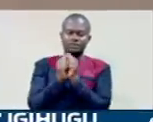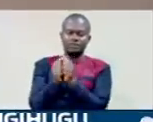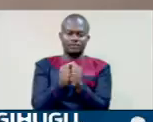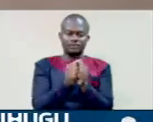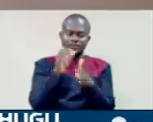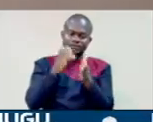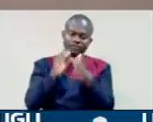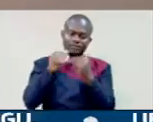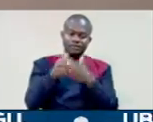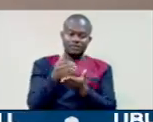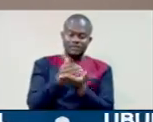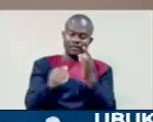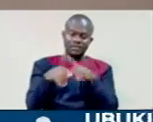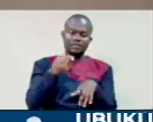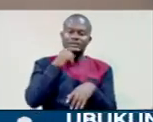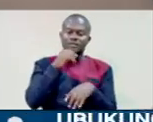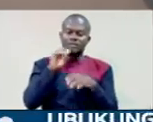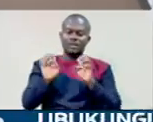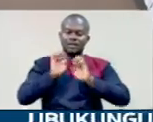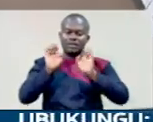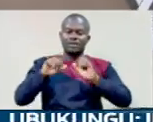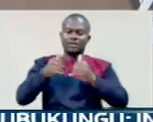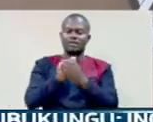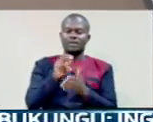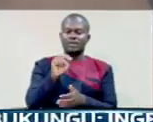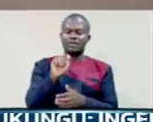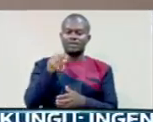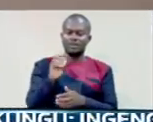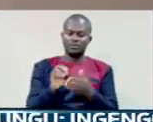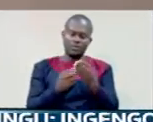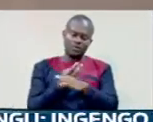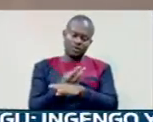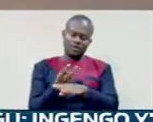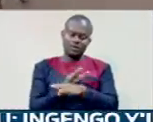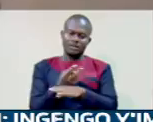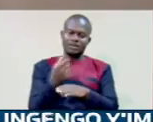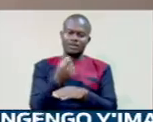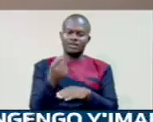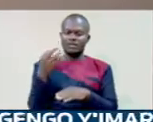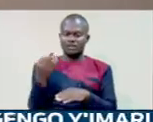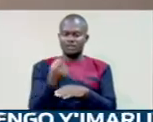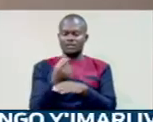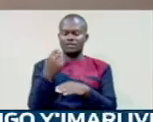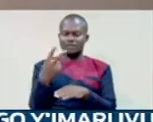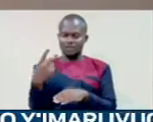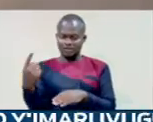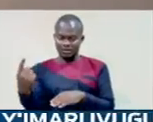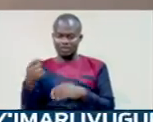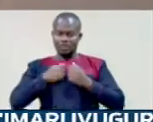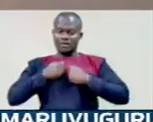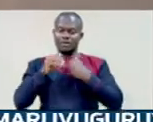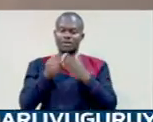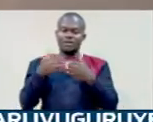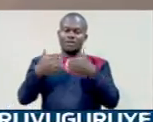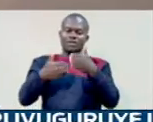Aka gace uretse kuba kegukanywe n'uyu munya Ethiopia ukinira Nipo Delco wakoreje amasaha 3:31:21 umunyarwanda